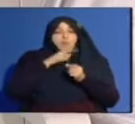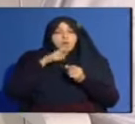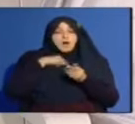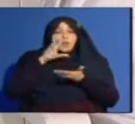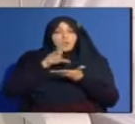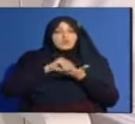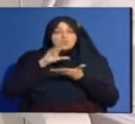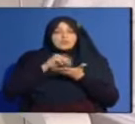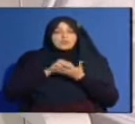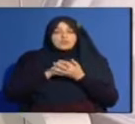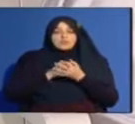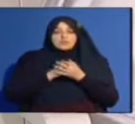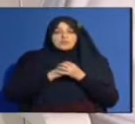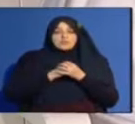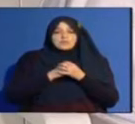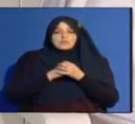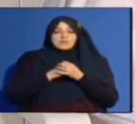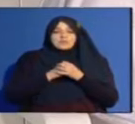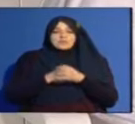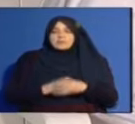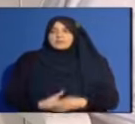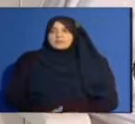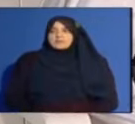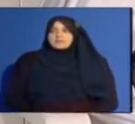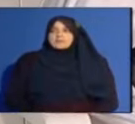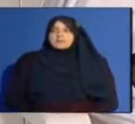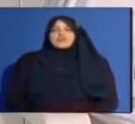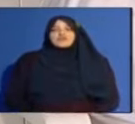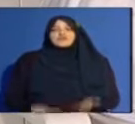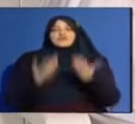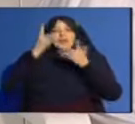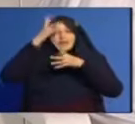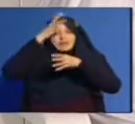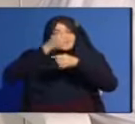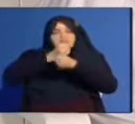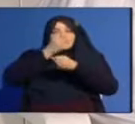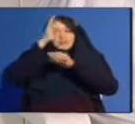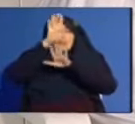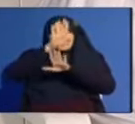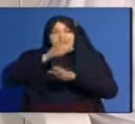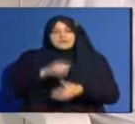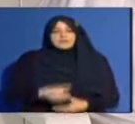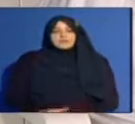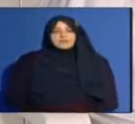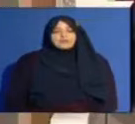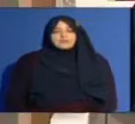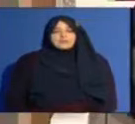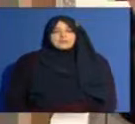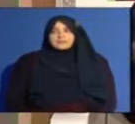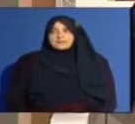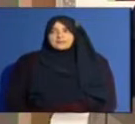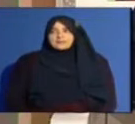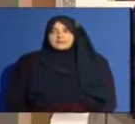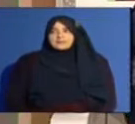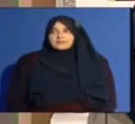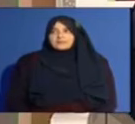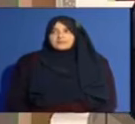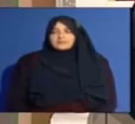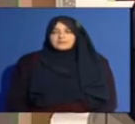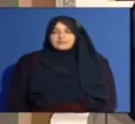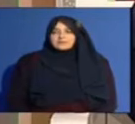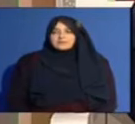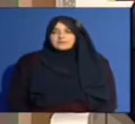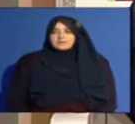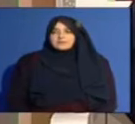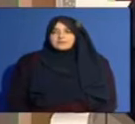على البرنامج في هذا الشأن. ربي يكون معكم وربي يحفظكم. نعم. إن شاء الله. خاصة دكتور بوغ لو غاباتريمون أيضا تاع لو